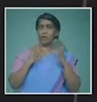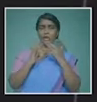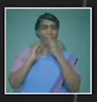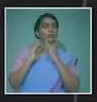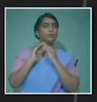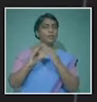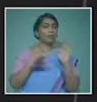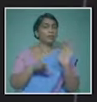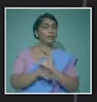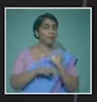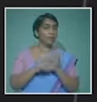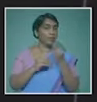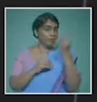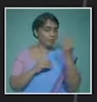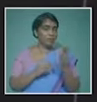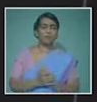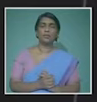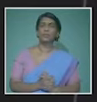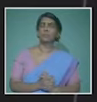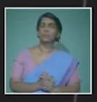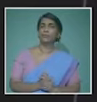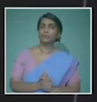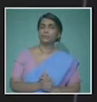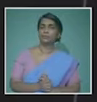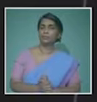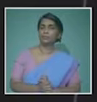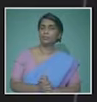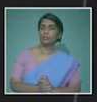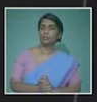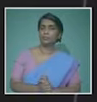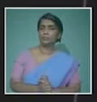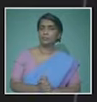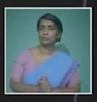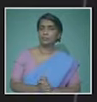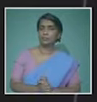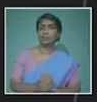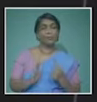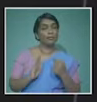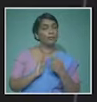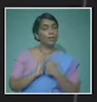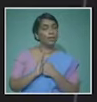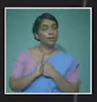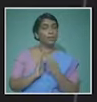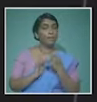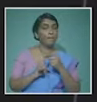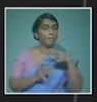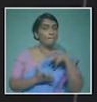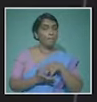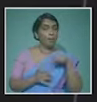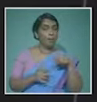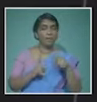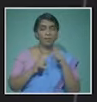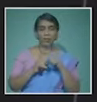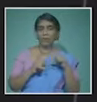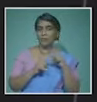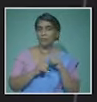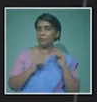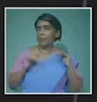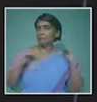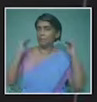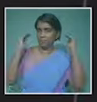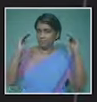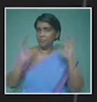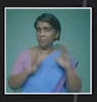உருவாக்கி இருக்கிறோம். அதேபோன்று இன்று எல்லோரும் உயர்ந்து வருகிறது கிழக்கு மாகாண கல்வித்தரம் மட்டக்களப்பு மாவட்டத்திலே கல்வியின் உச்சநிலை அடைந்திருக்கும்